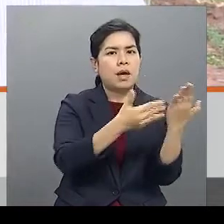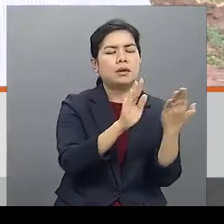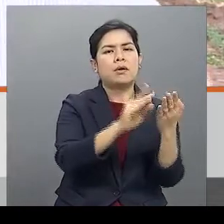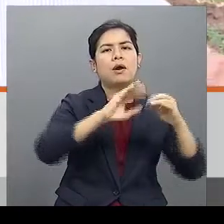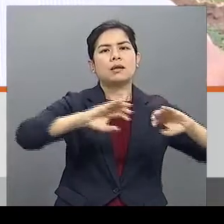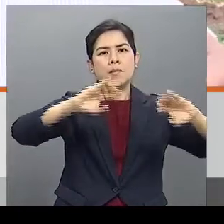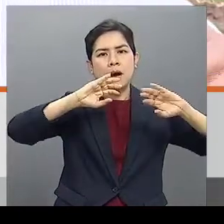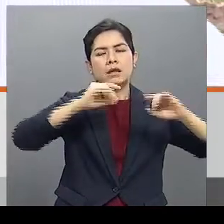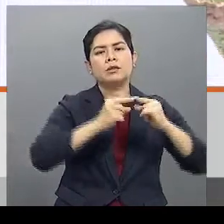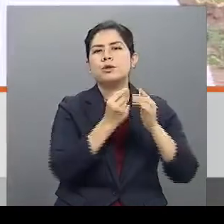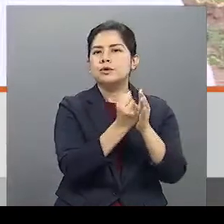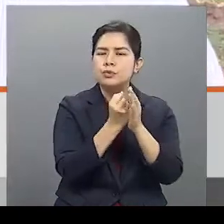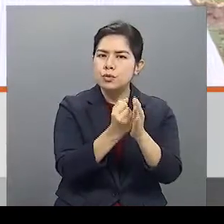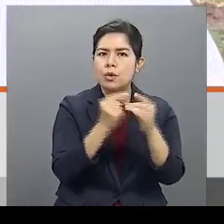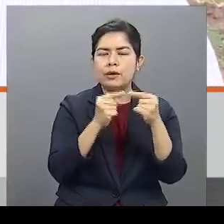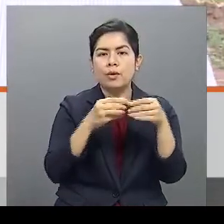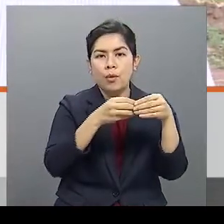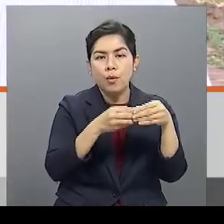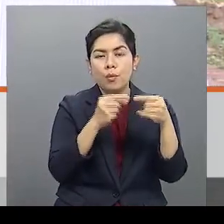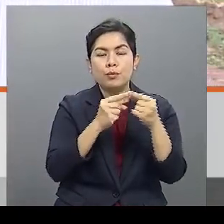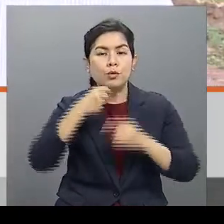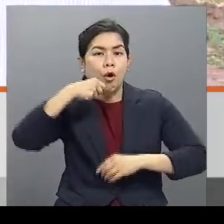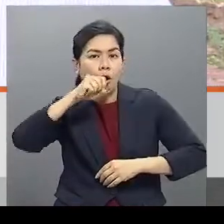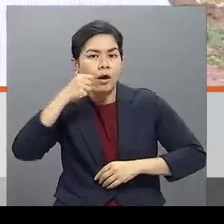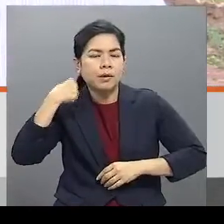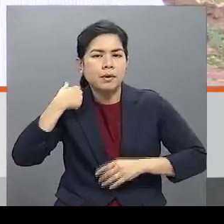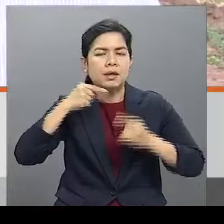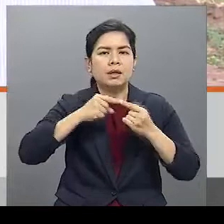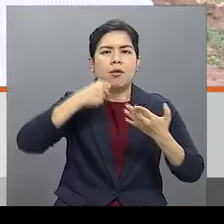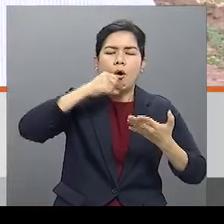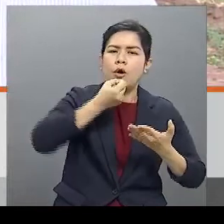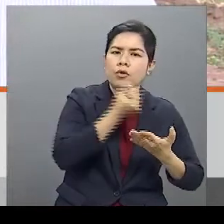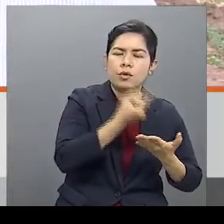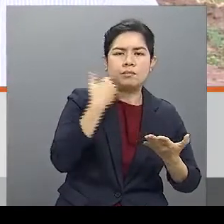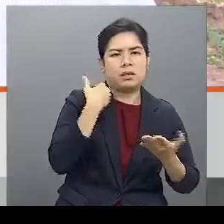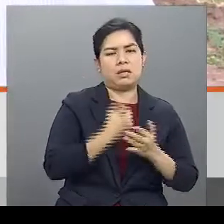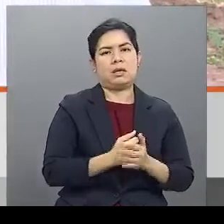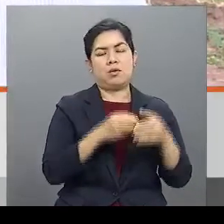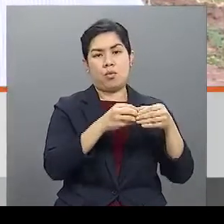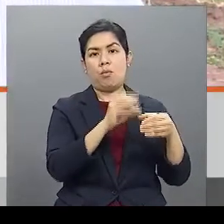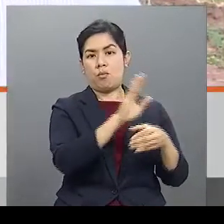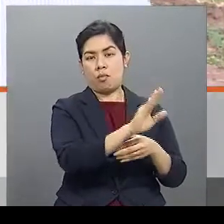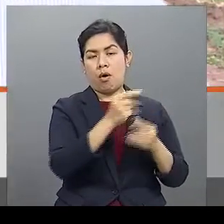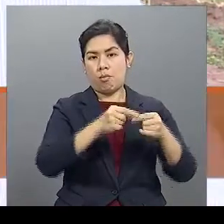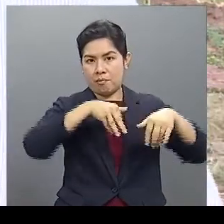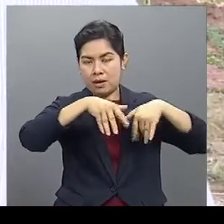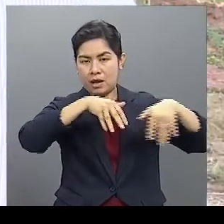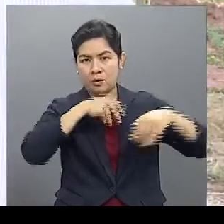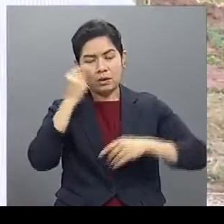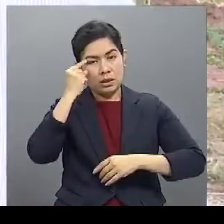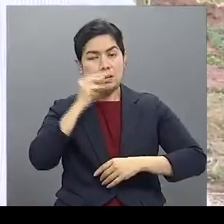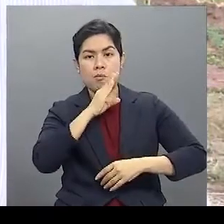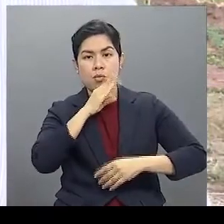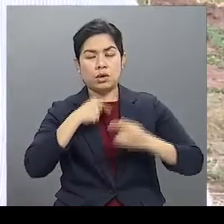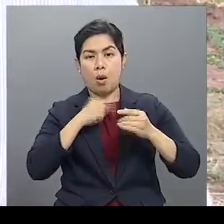ทุกตันอ้อยช่วยเหลืออ้อยสดชาวไร่เริ่มมองเห็นว่าถ้าเราไม่ได้เผาเนี่ยจะมีส่วนต่างในการช่วยเหลือจากรัฐบาลนโยบายจากรัฐ